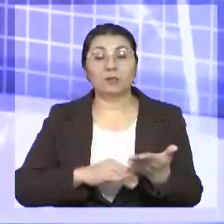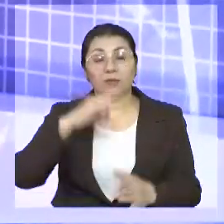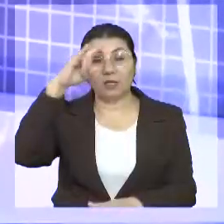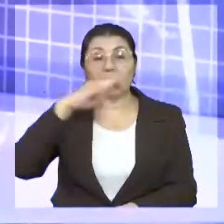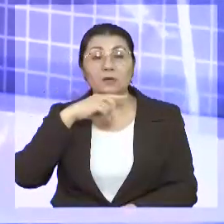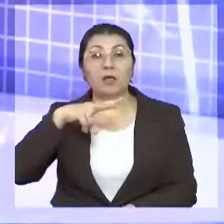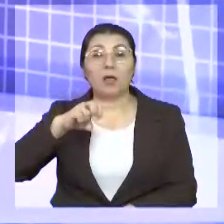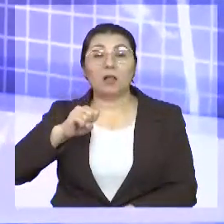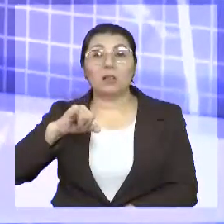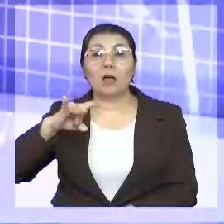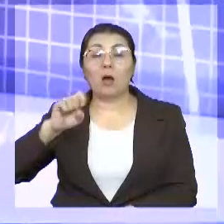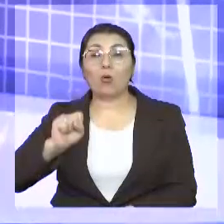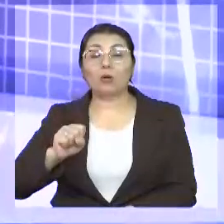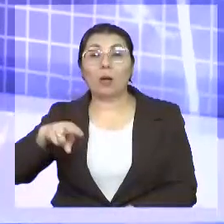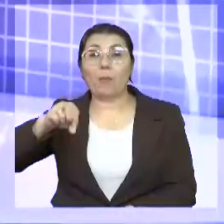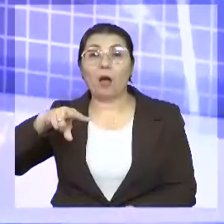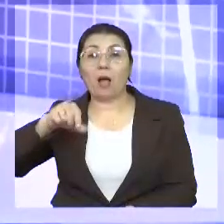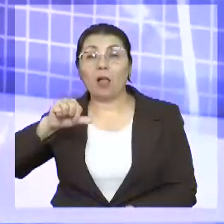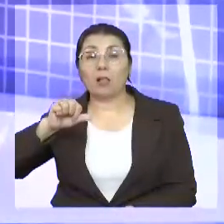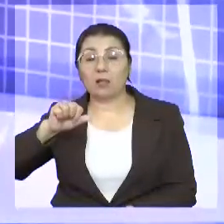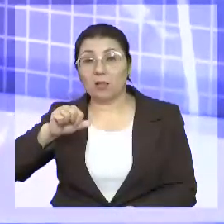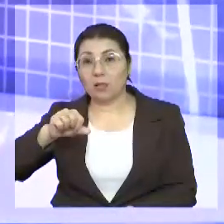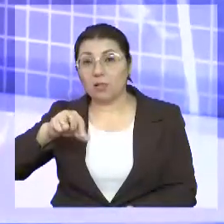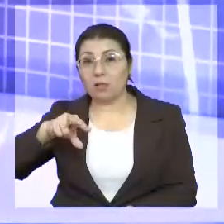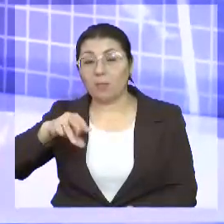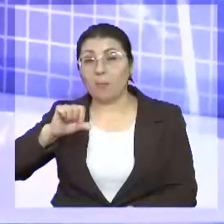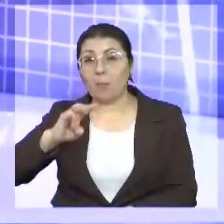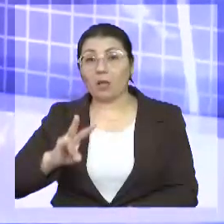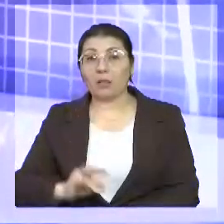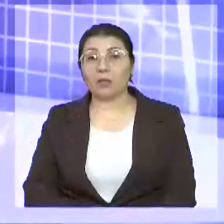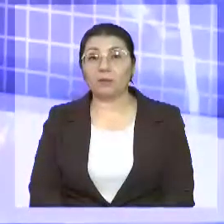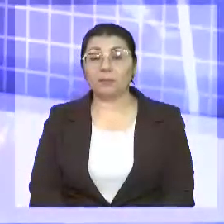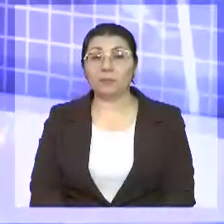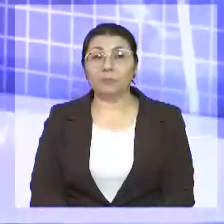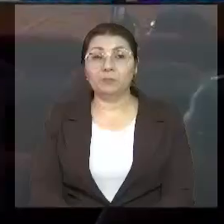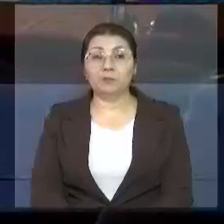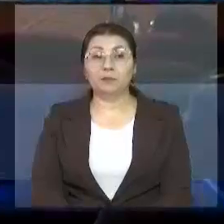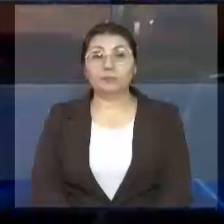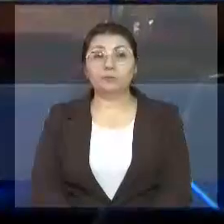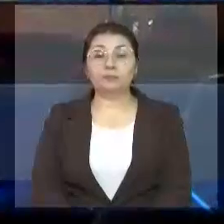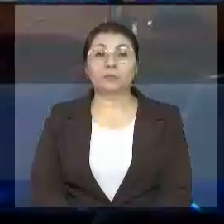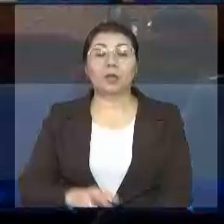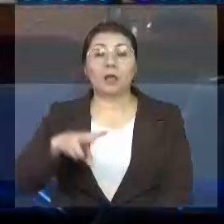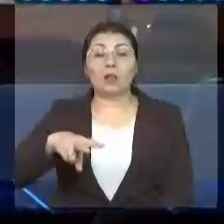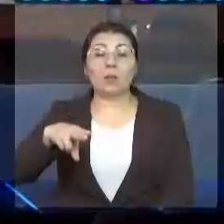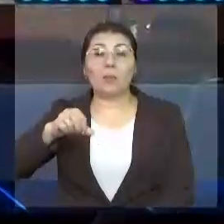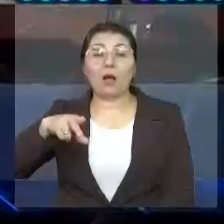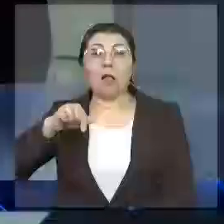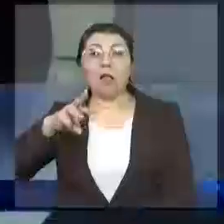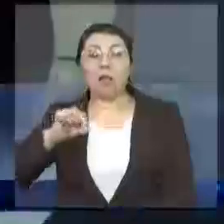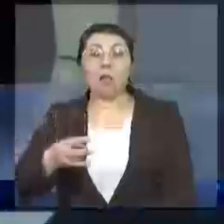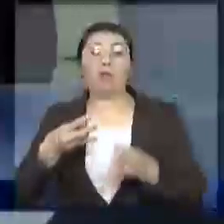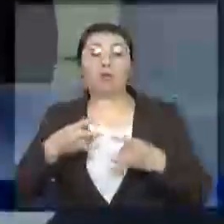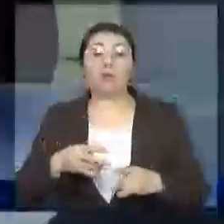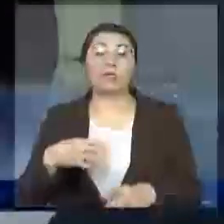Палман. Его презентация прошла сегодня. На мероприятии побывала наша съемочная группа. Лаура Палман – уроженка